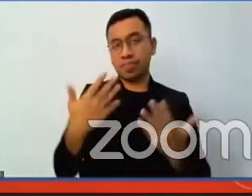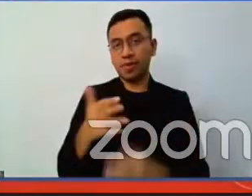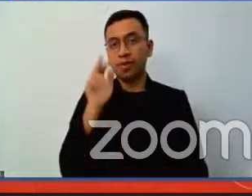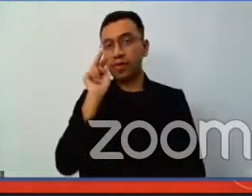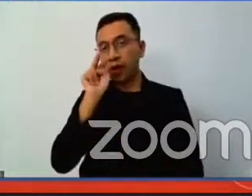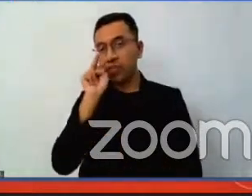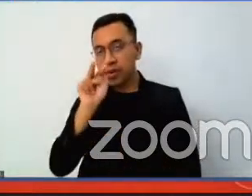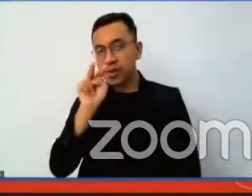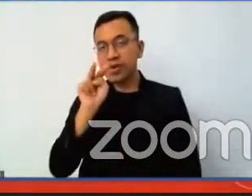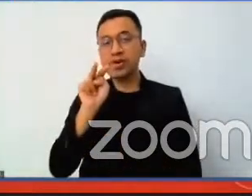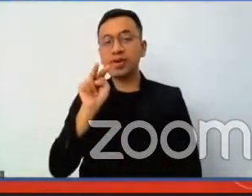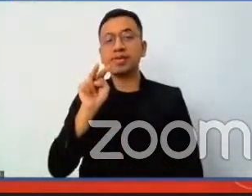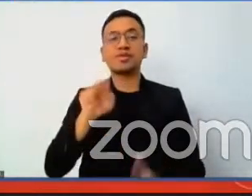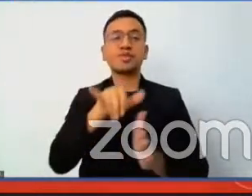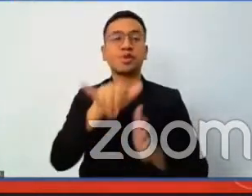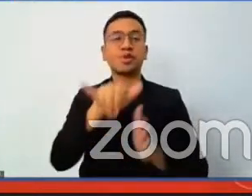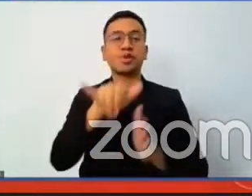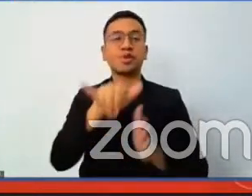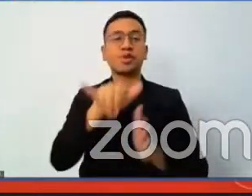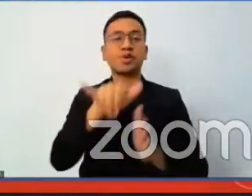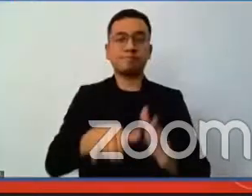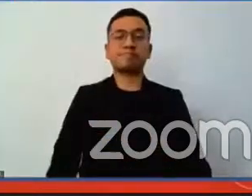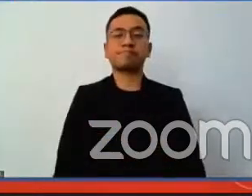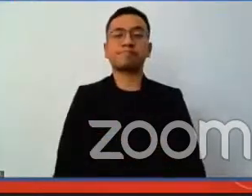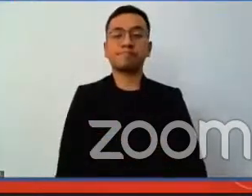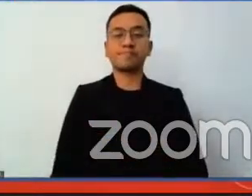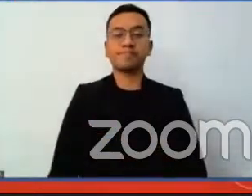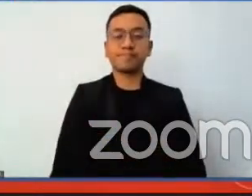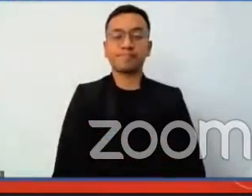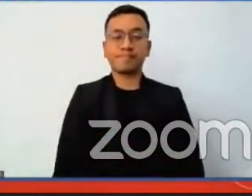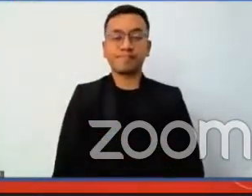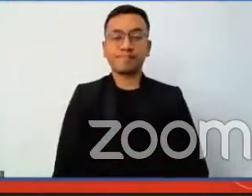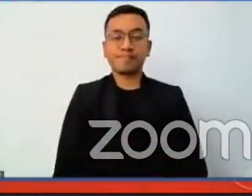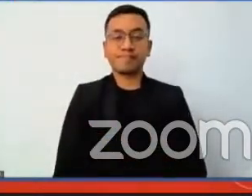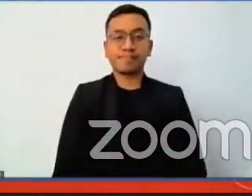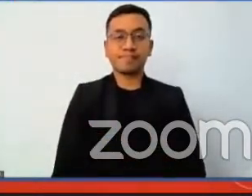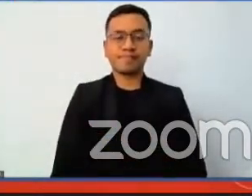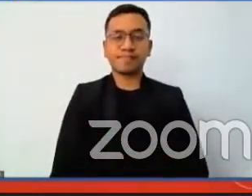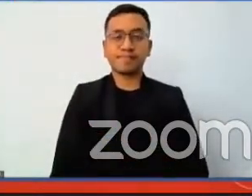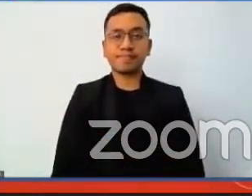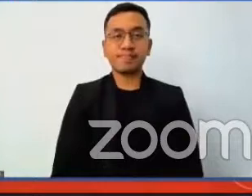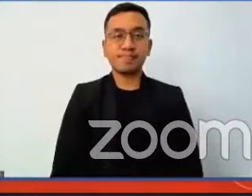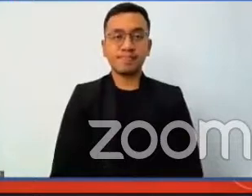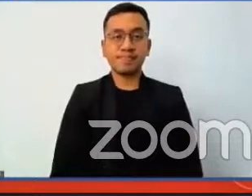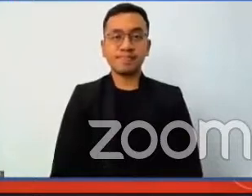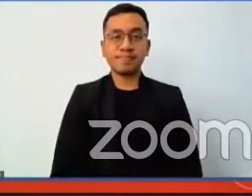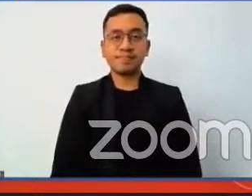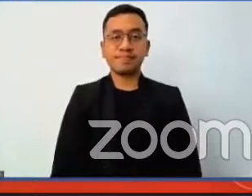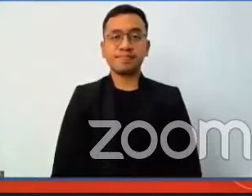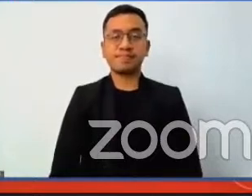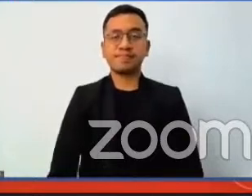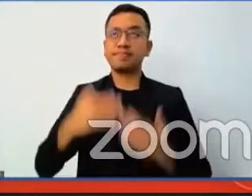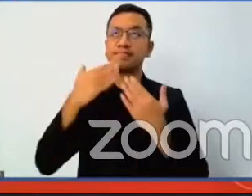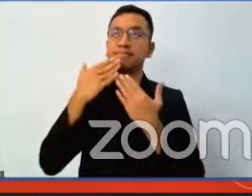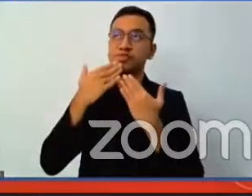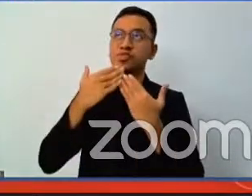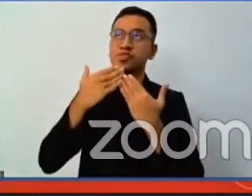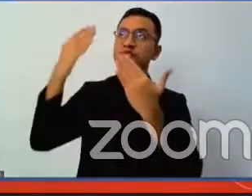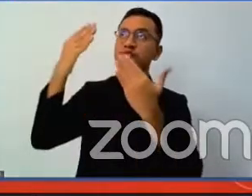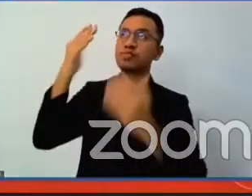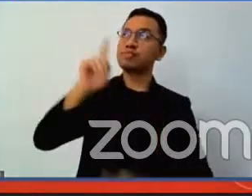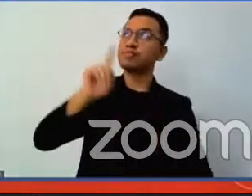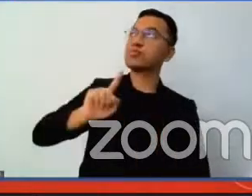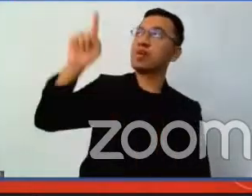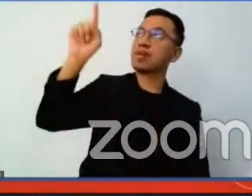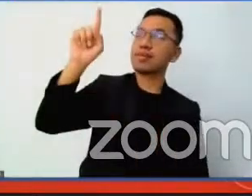yang hadir melalui channel YouTube yang sudah disajikan. Puji dan syukur, marilah kita panjatkan kehadirat